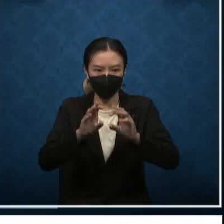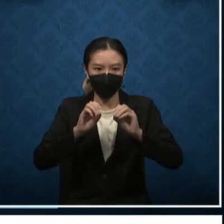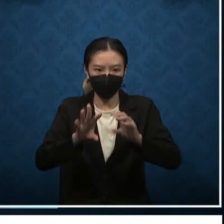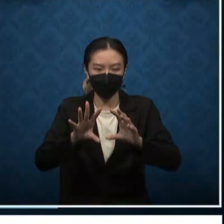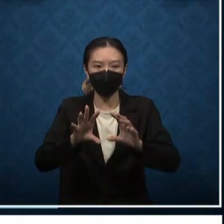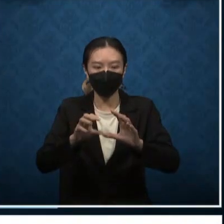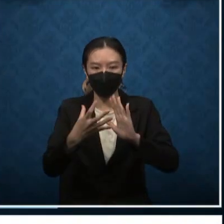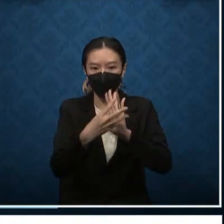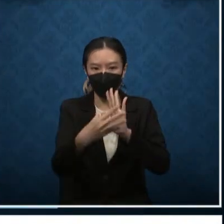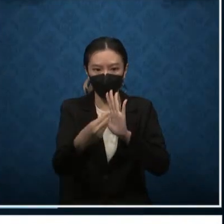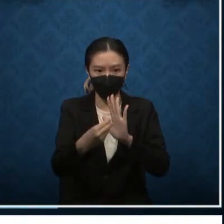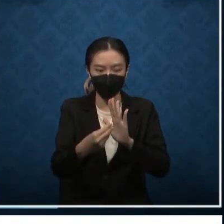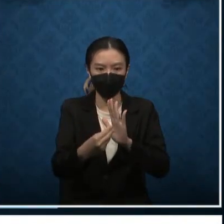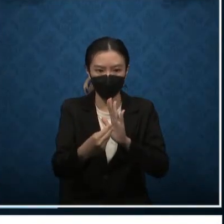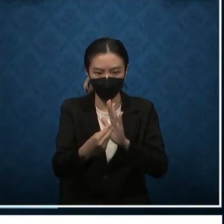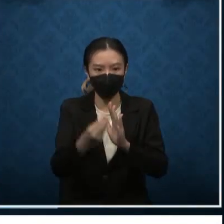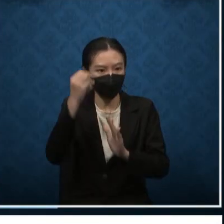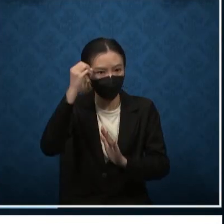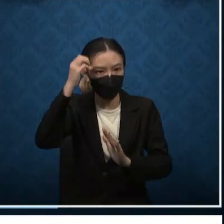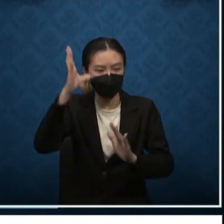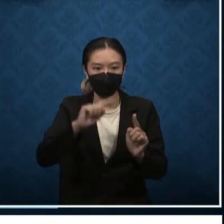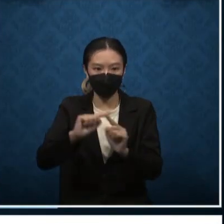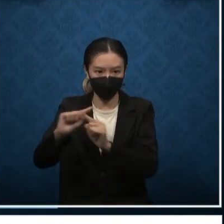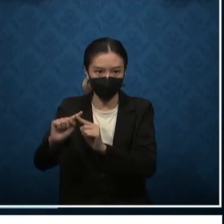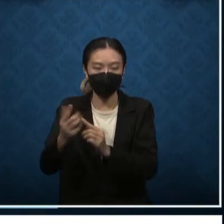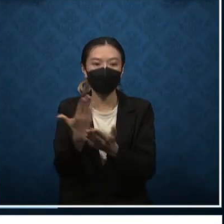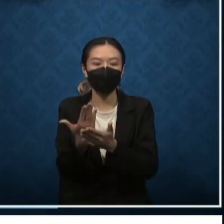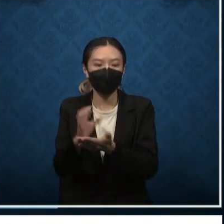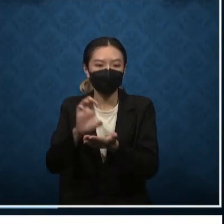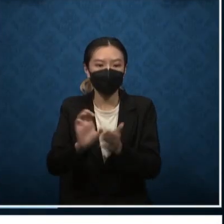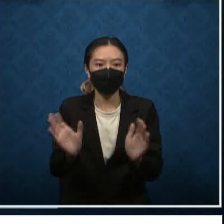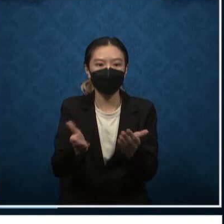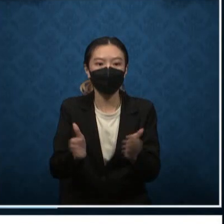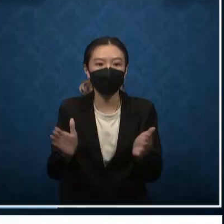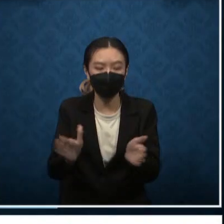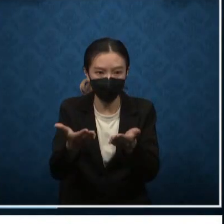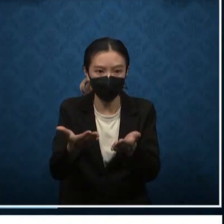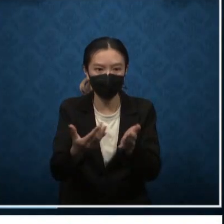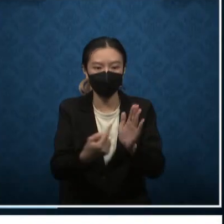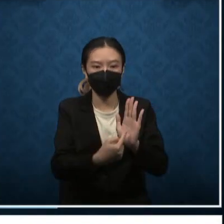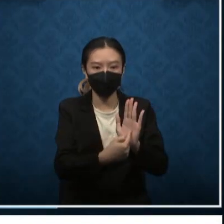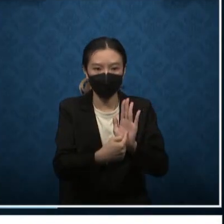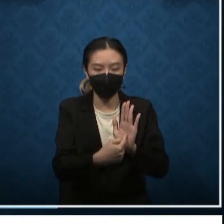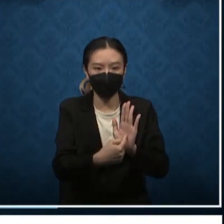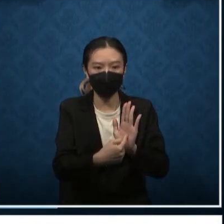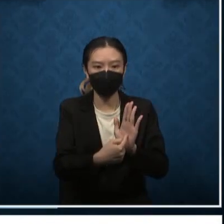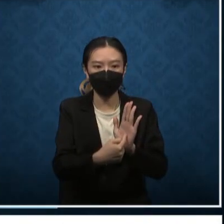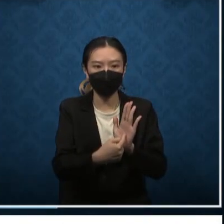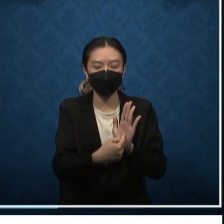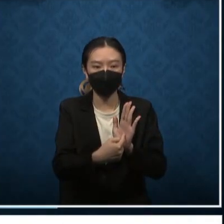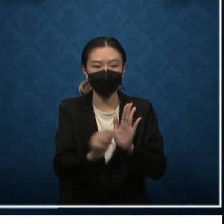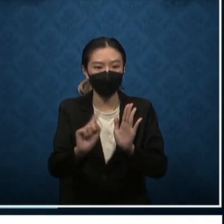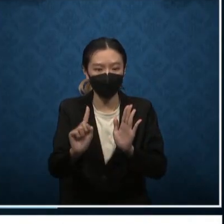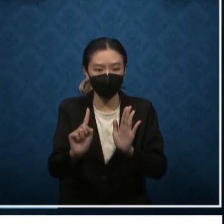rattling เหท tąคู่มือขอรับจัดฐานเเงินอุตนผื่อใหเป็นแบบจาก vormัวอย่างให้กับ